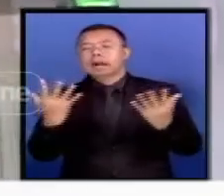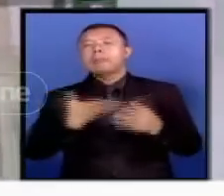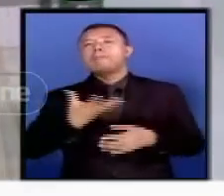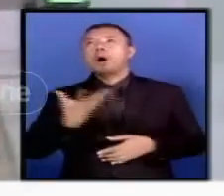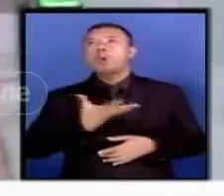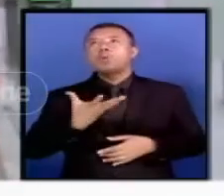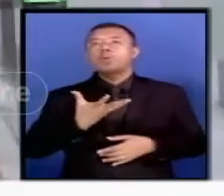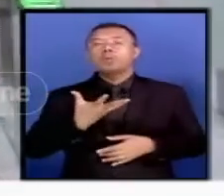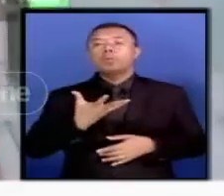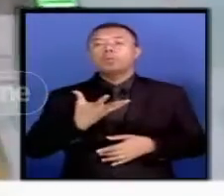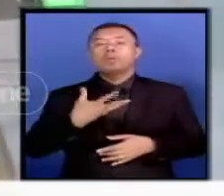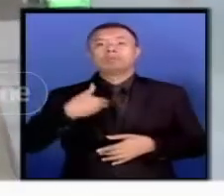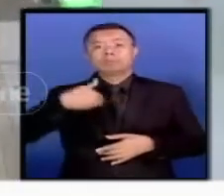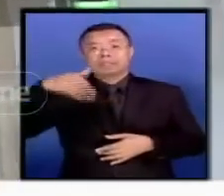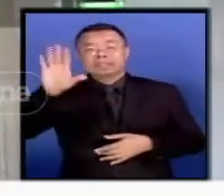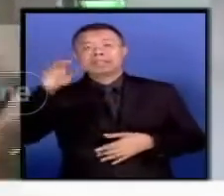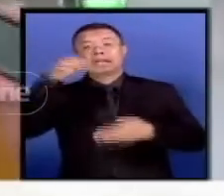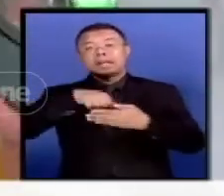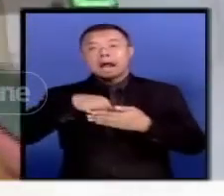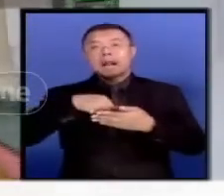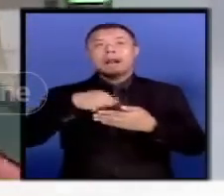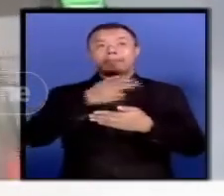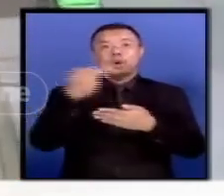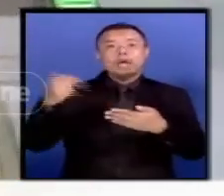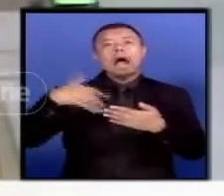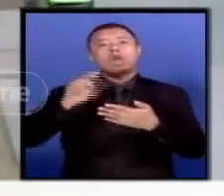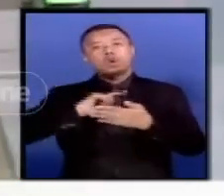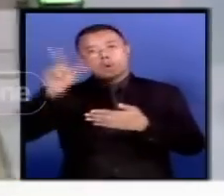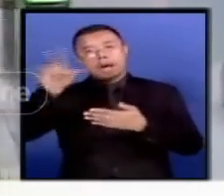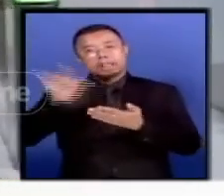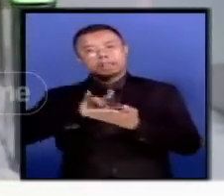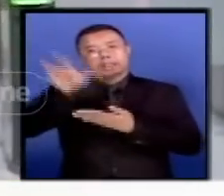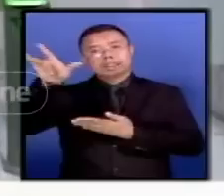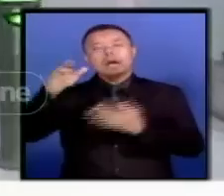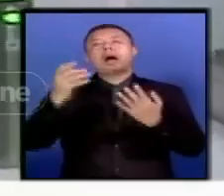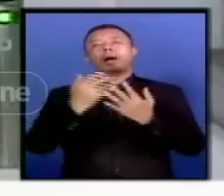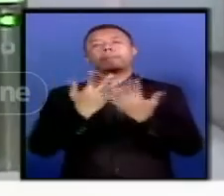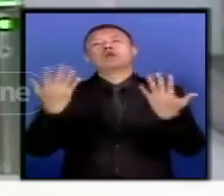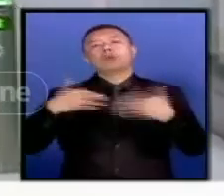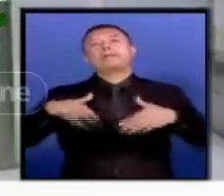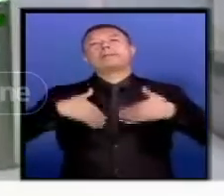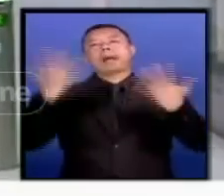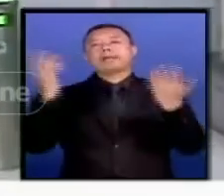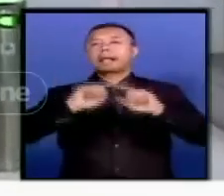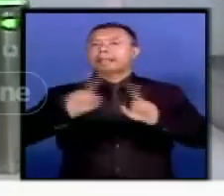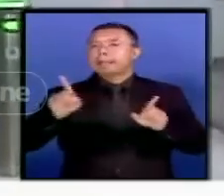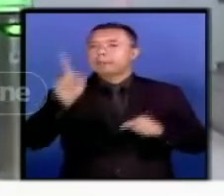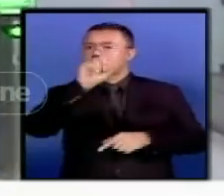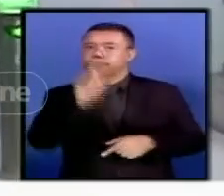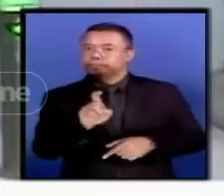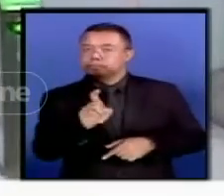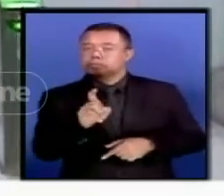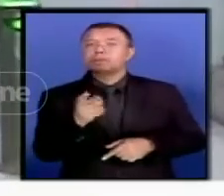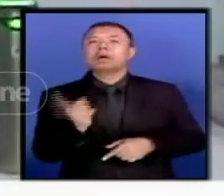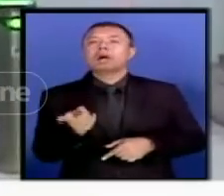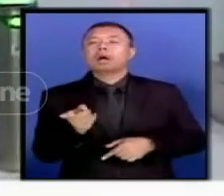hendak melakukan perjalanan baik dalam dan juga luar negeri. Jadi masyarakat memang punya kelonggaran nih. Namun yang menjadi pertanyaan,